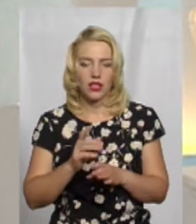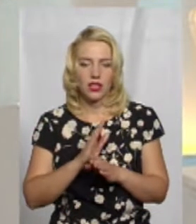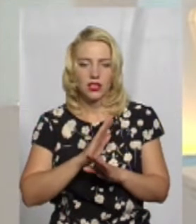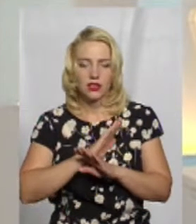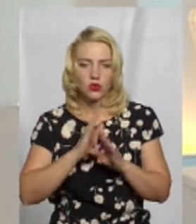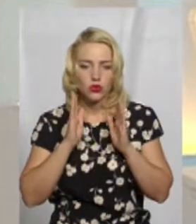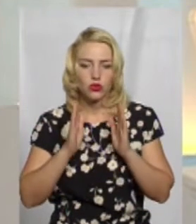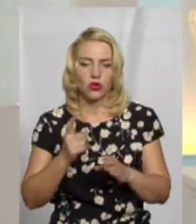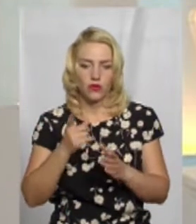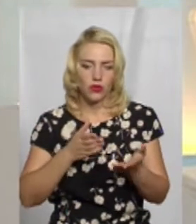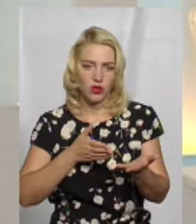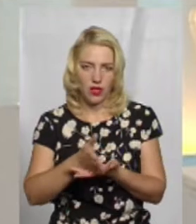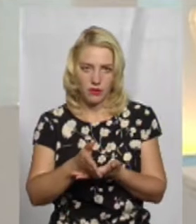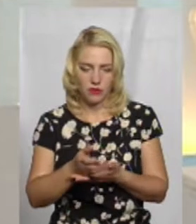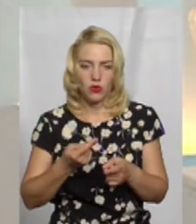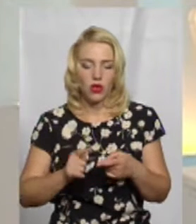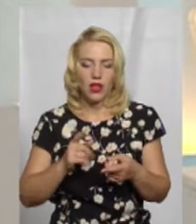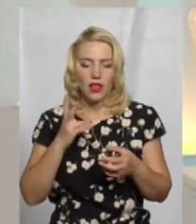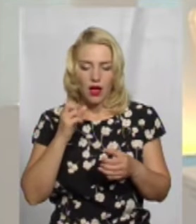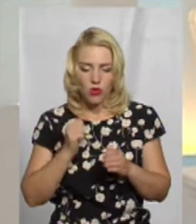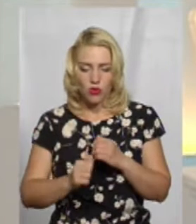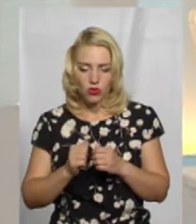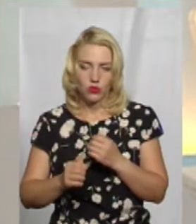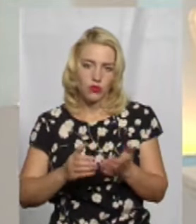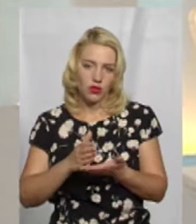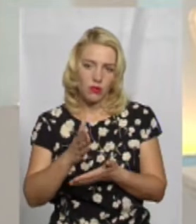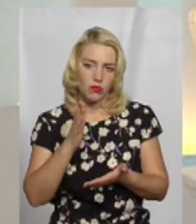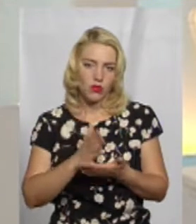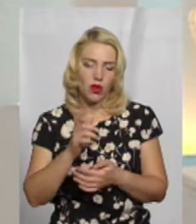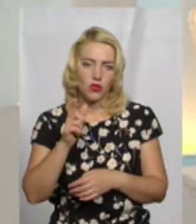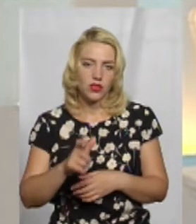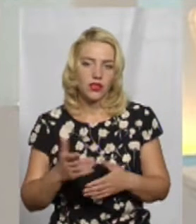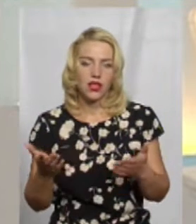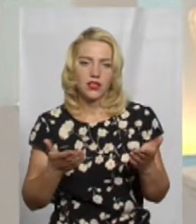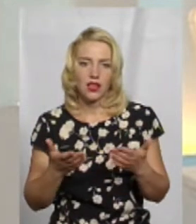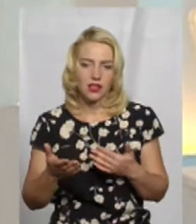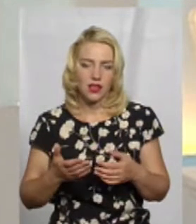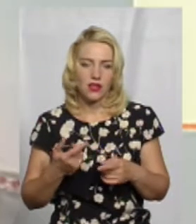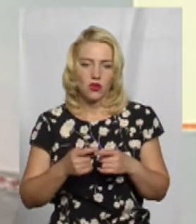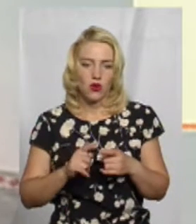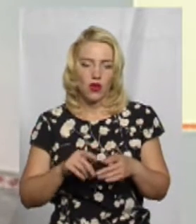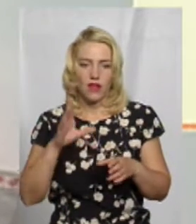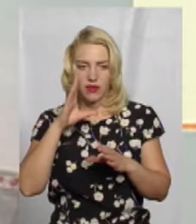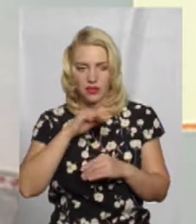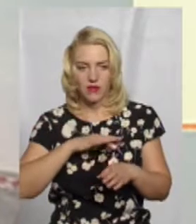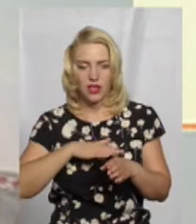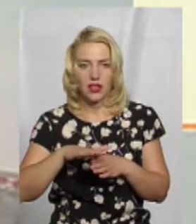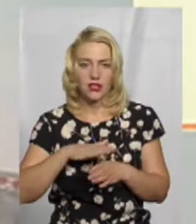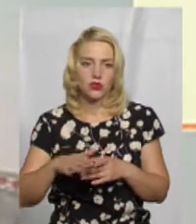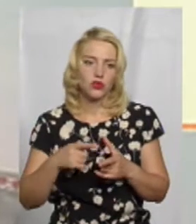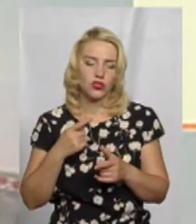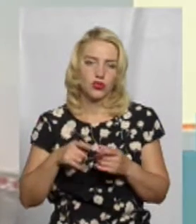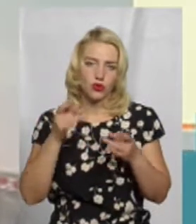одному напрямку. На кожному напрямку є людина, яка його ефективно реалізує. Чи